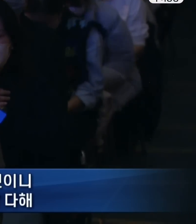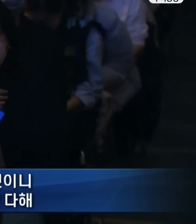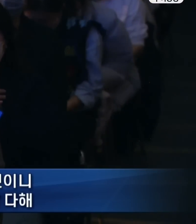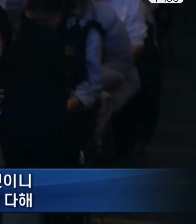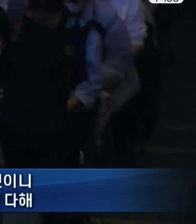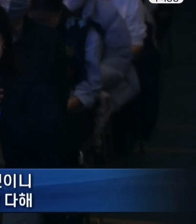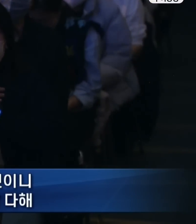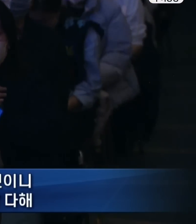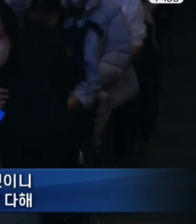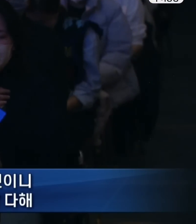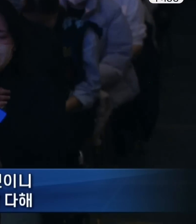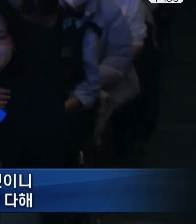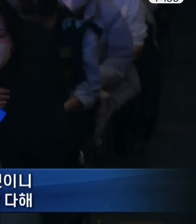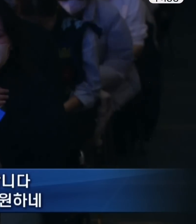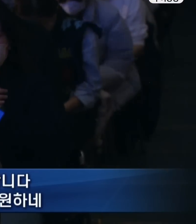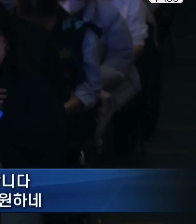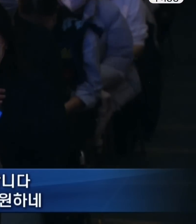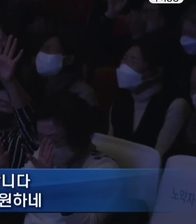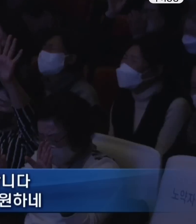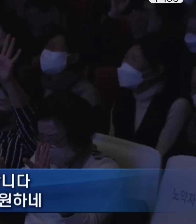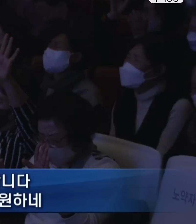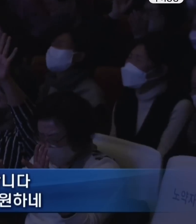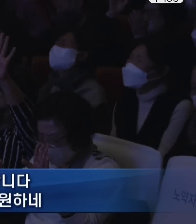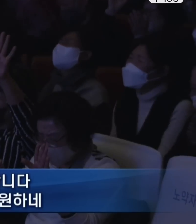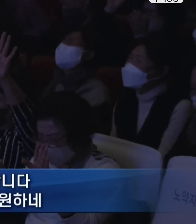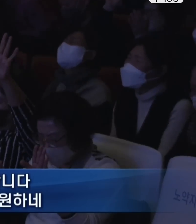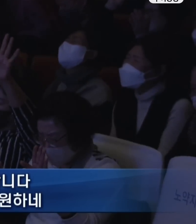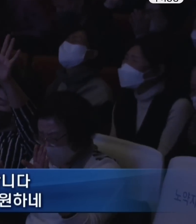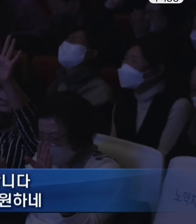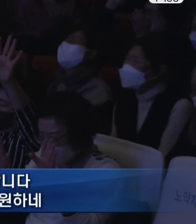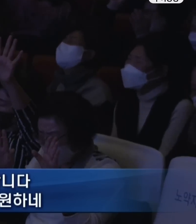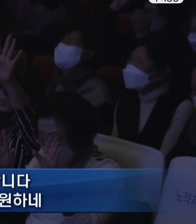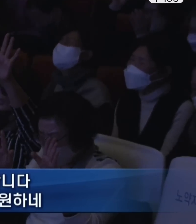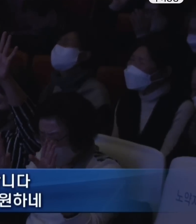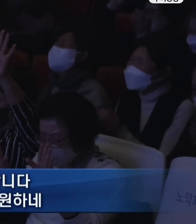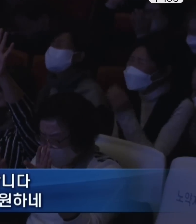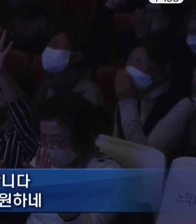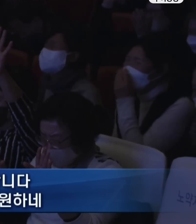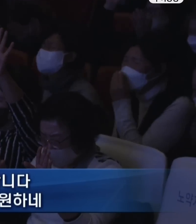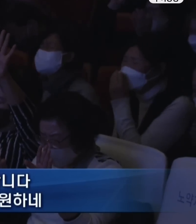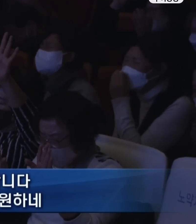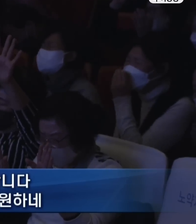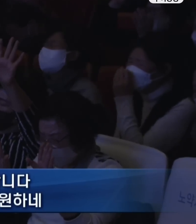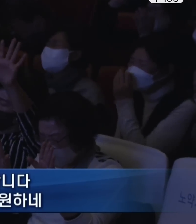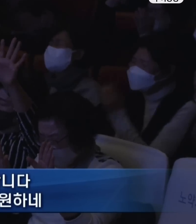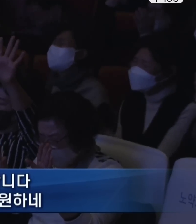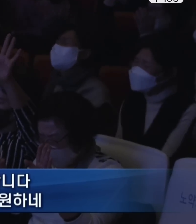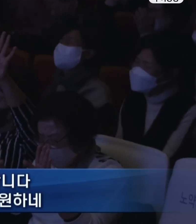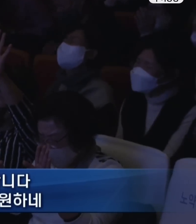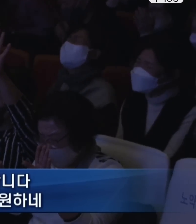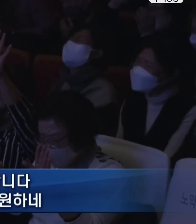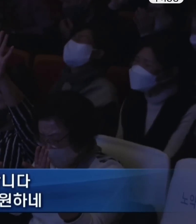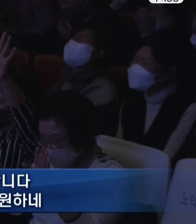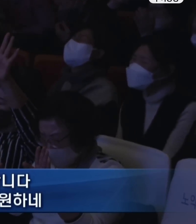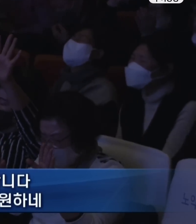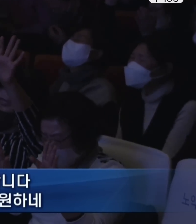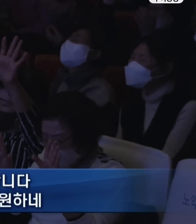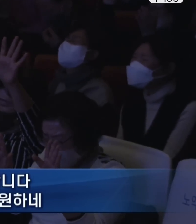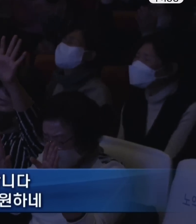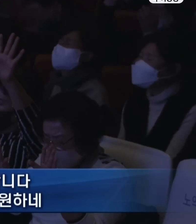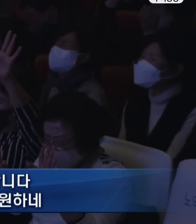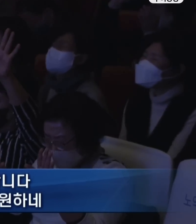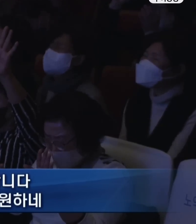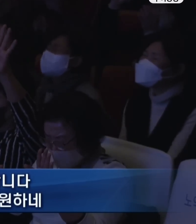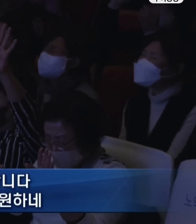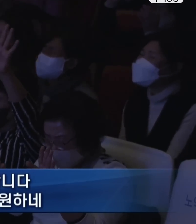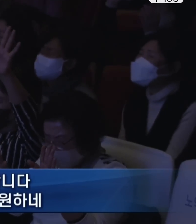눈물을 닦아주시고 하나님이 우리의 머리에 하나님이여 아름다운 영광의 별관을 씌워주시고